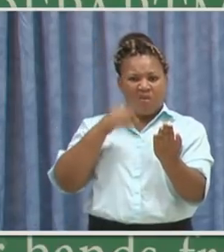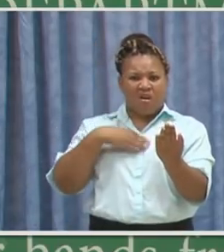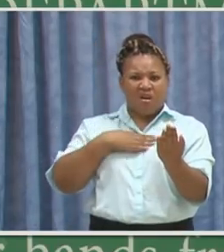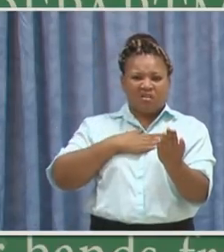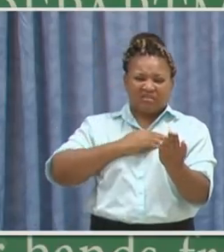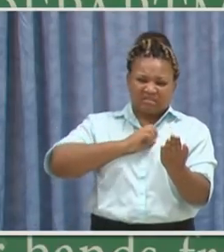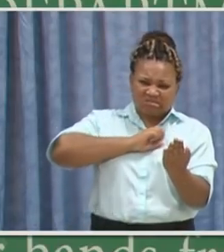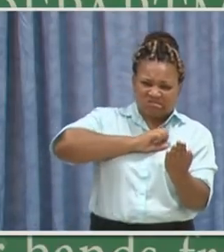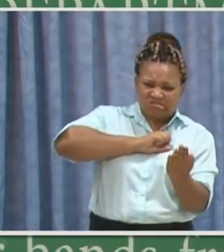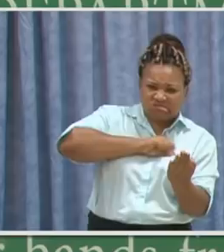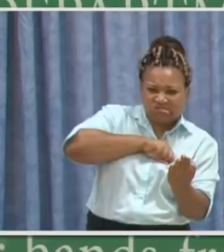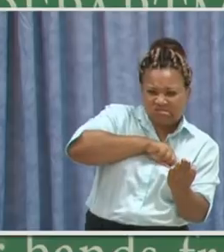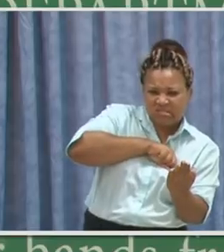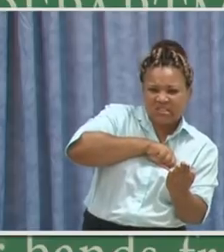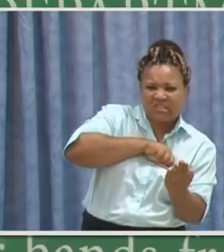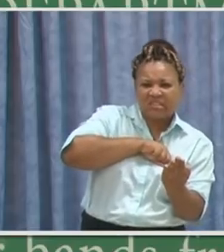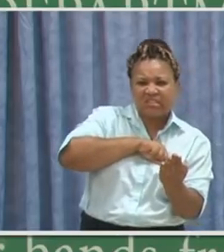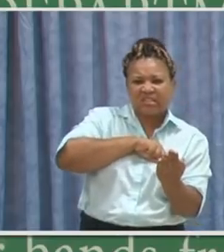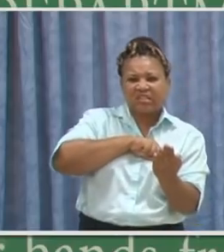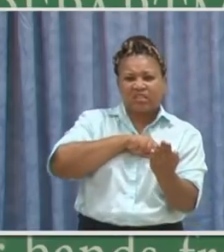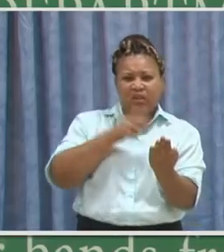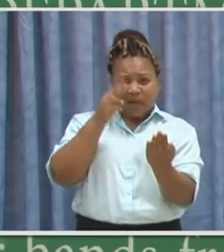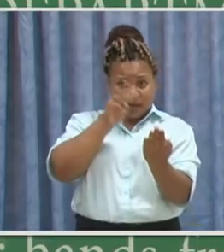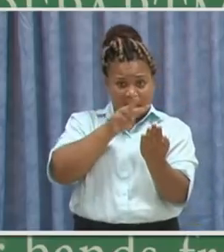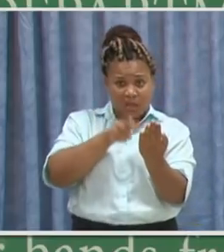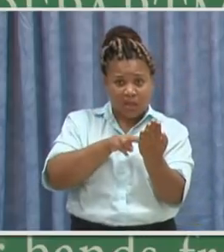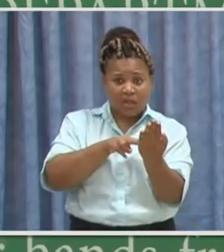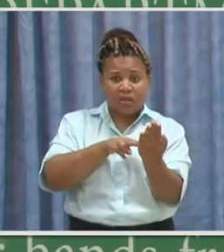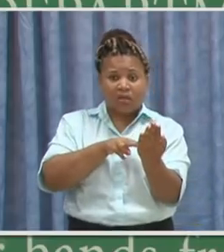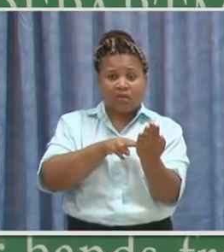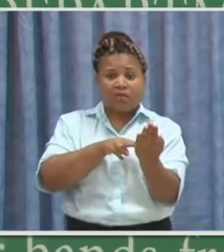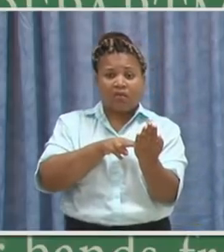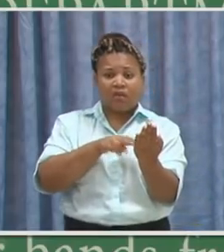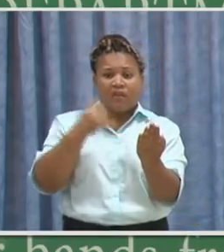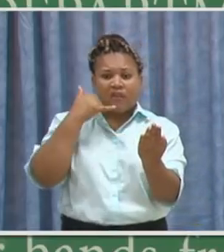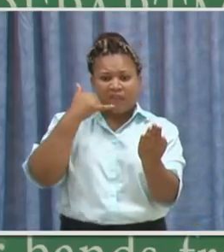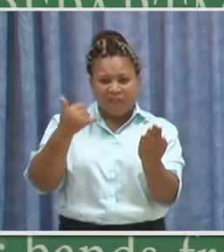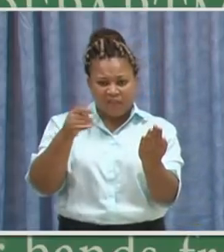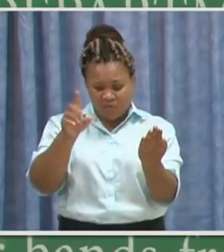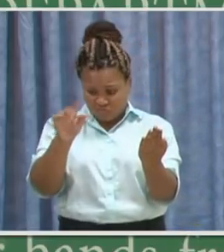dit mon exprime autre la colère, autre mécontentement